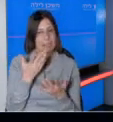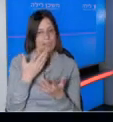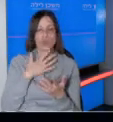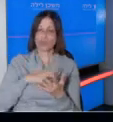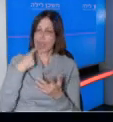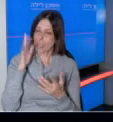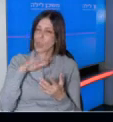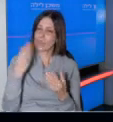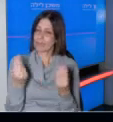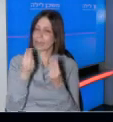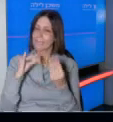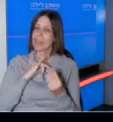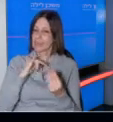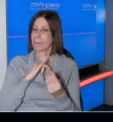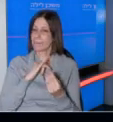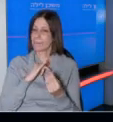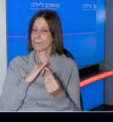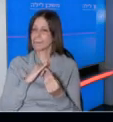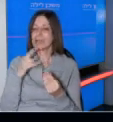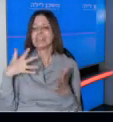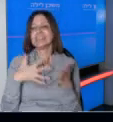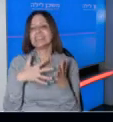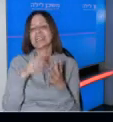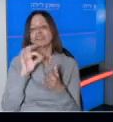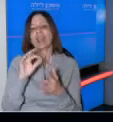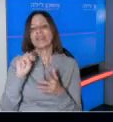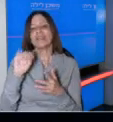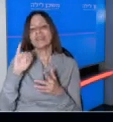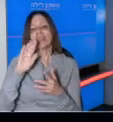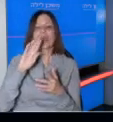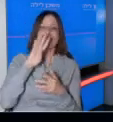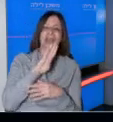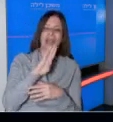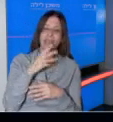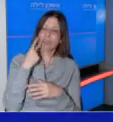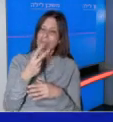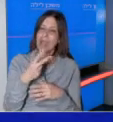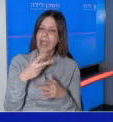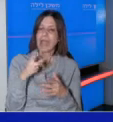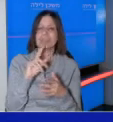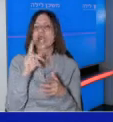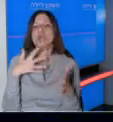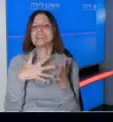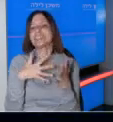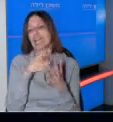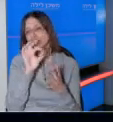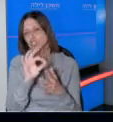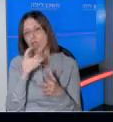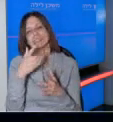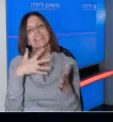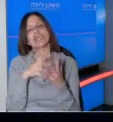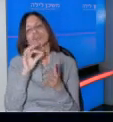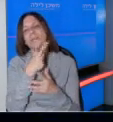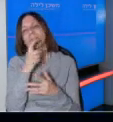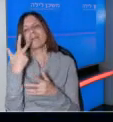רוצה להגיד לך עוד כמה דברים מעניינים. הסקר הזה של ניר ברקת גם בעצם משדר לחקים. הוא לא סקר של ניר ברקת. הסקר